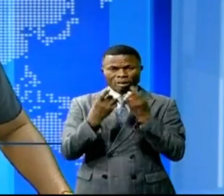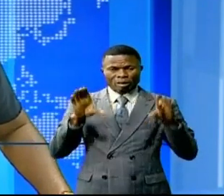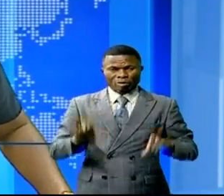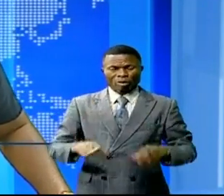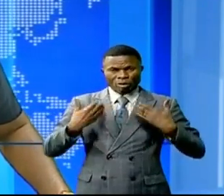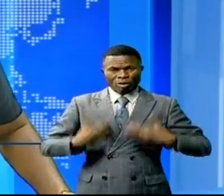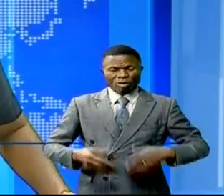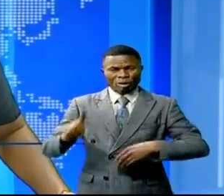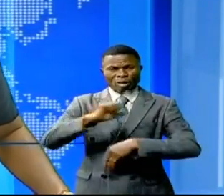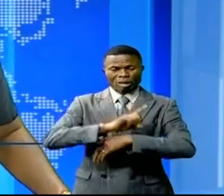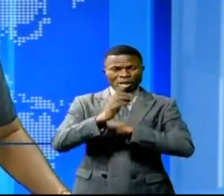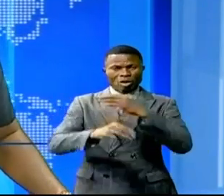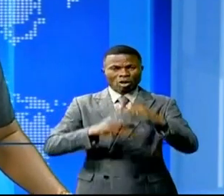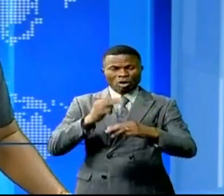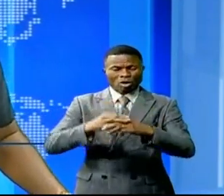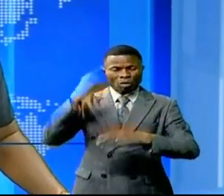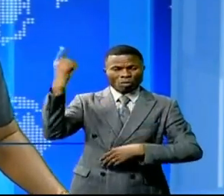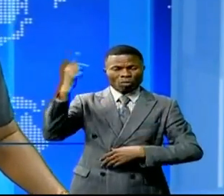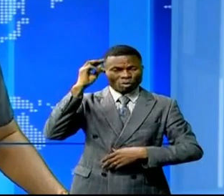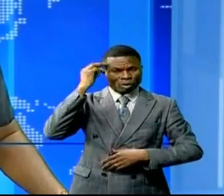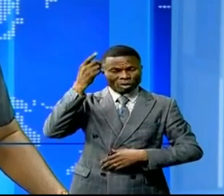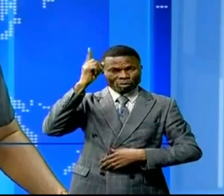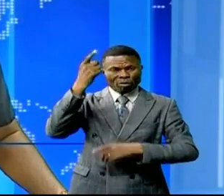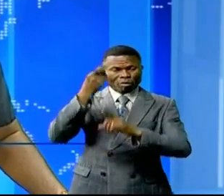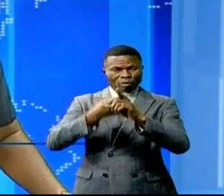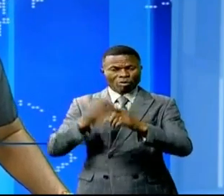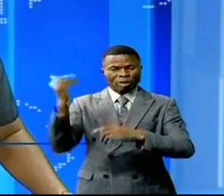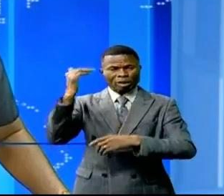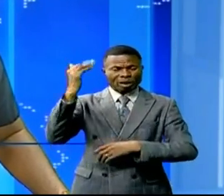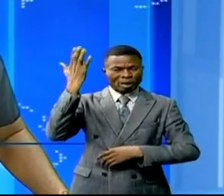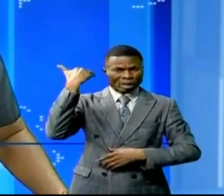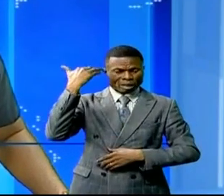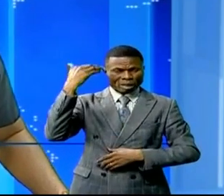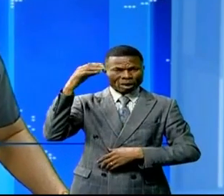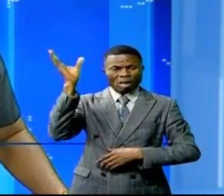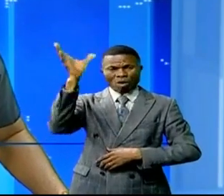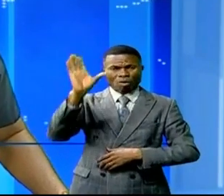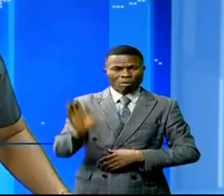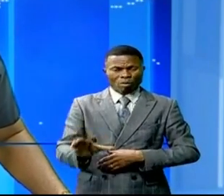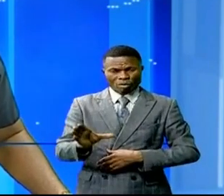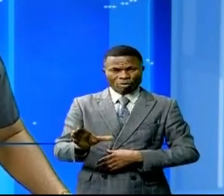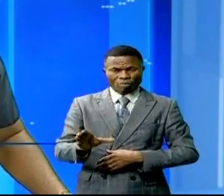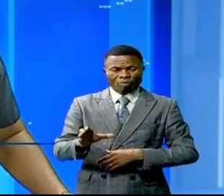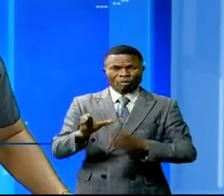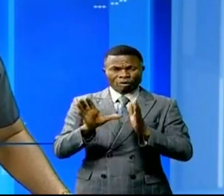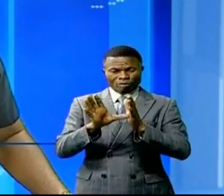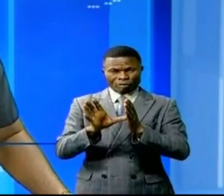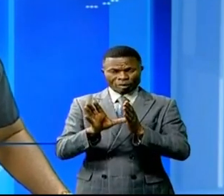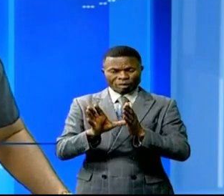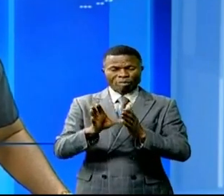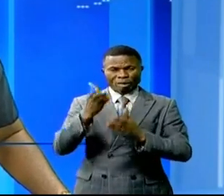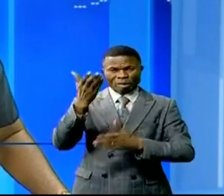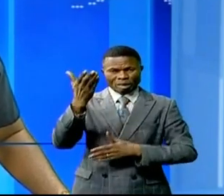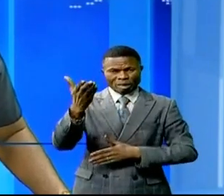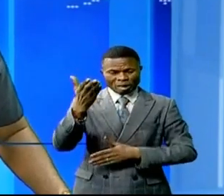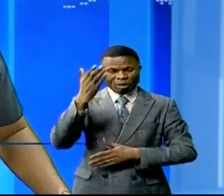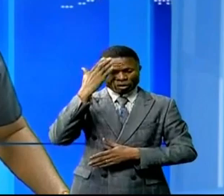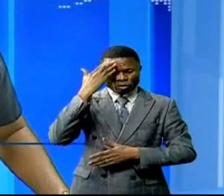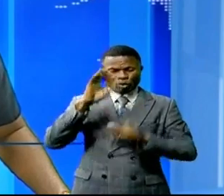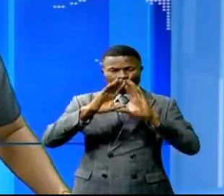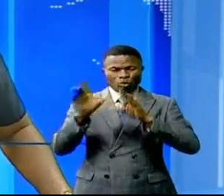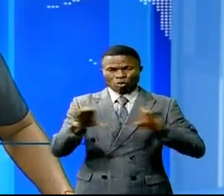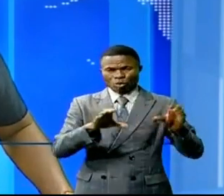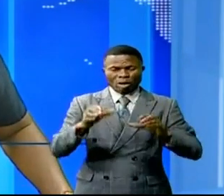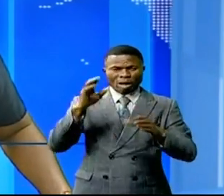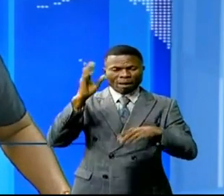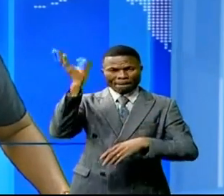célébré la journée mondiale du sida le 1er décembre dernier au Congo central. Retour en images avec notre envoyé spécial Constance